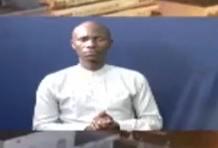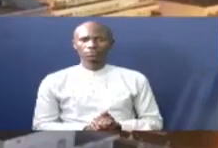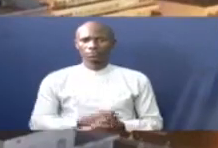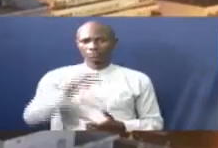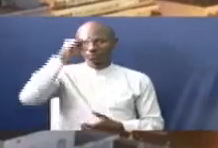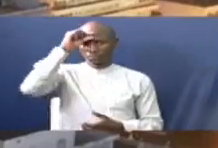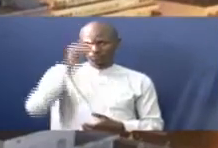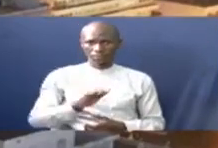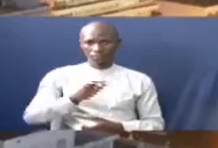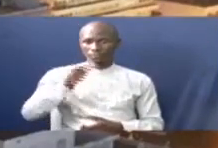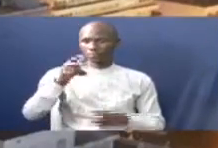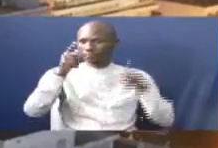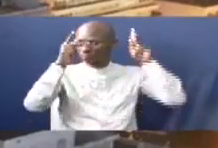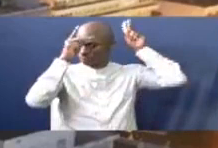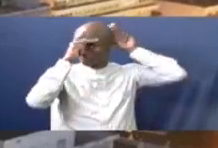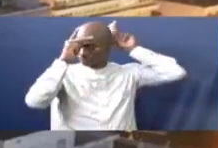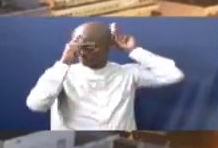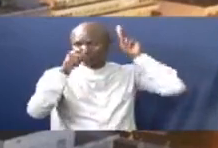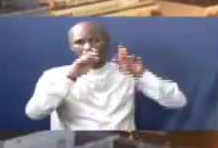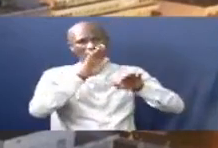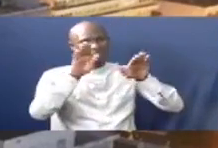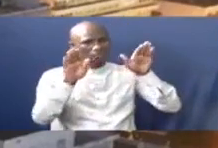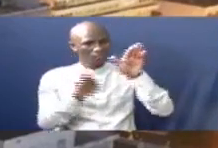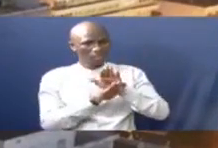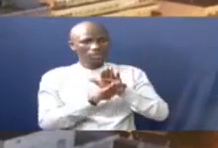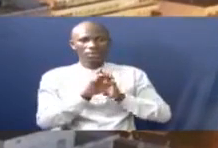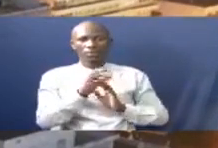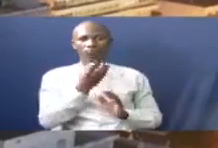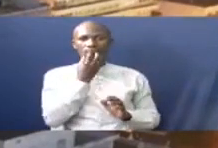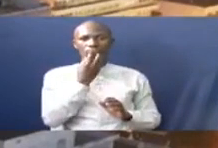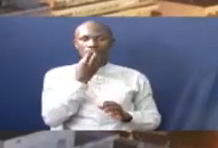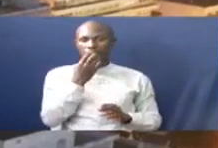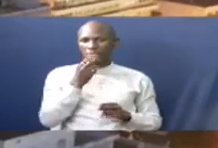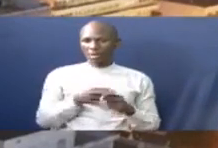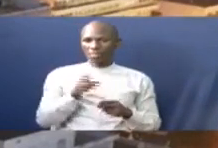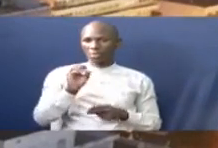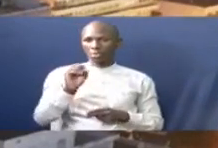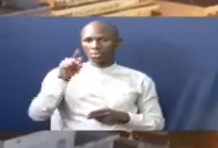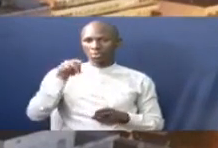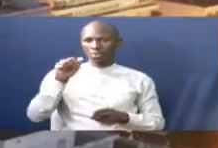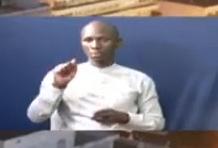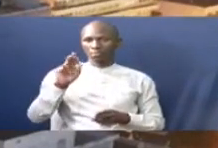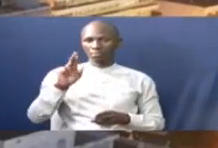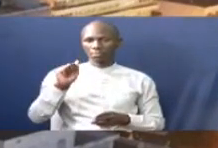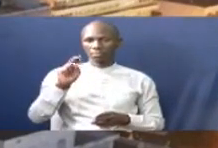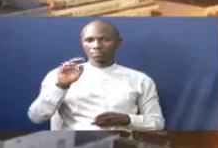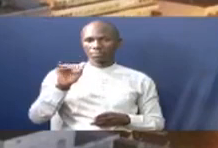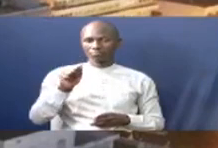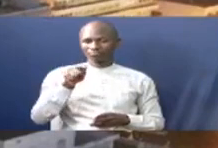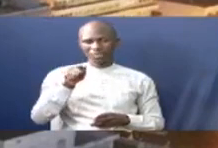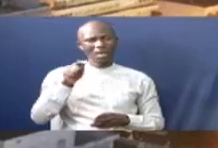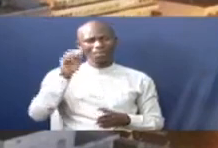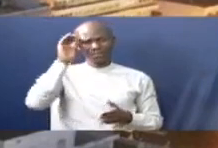Gavana wa kaunti ya Kakamega Olano Wemunini wa chama cha ODM Wycliffe Oparanya ni wasiakana ena wikwatio muthungululo